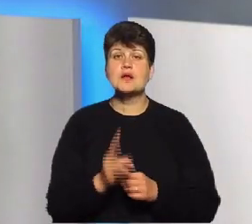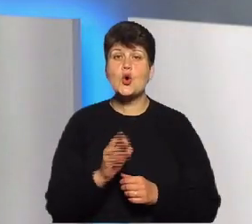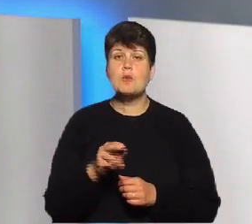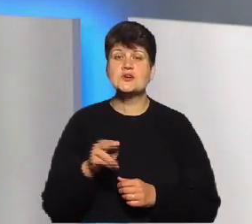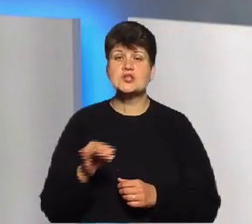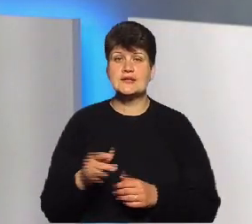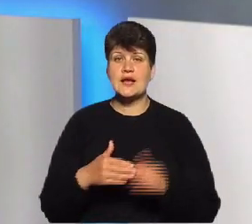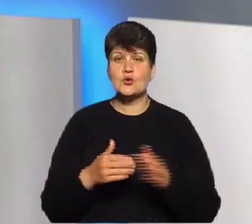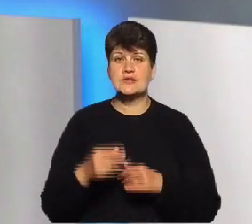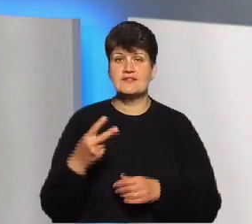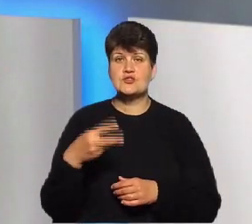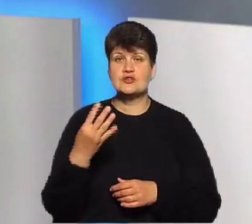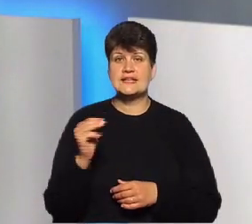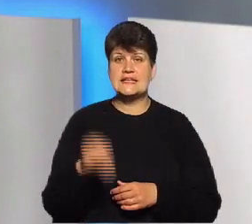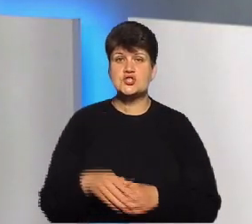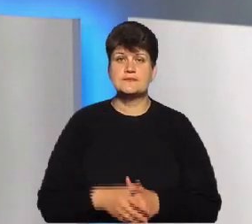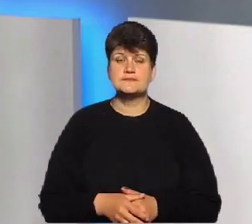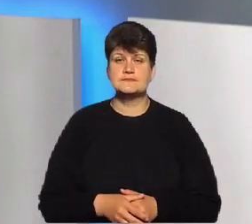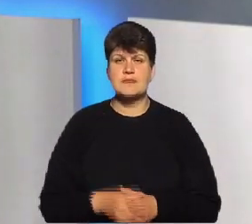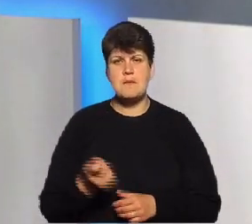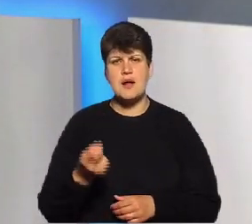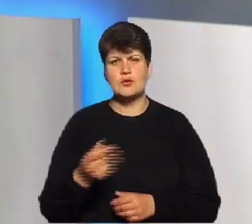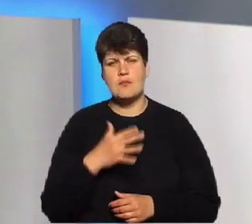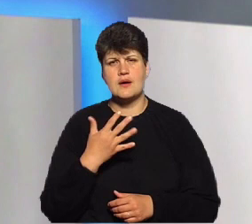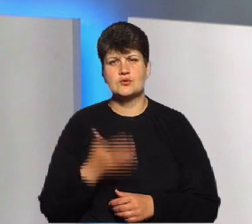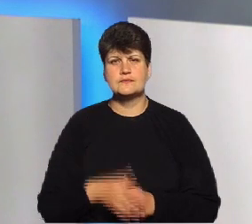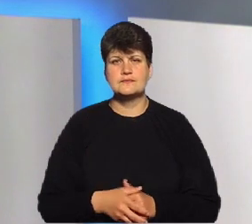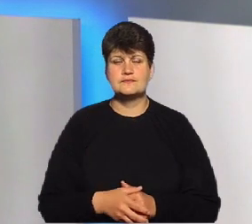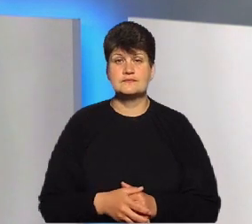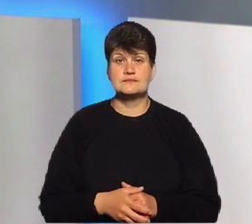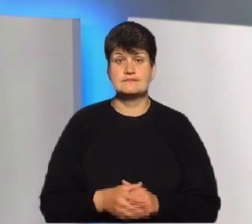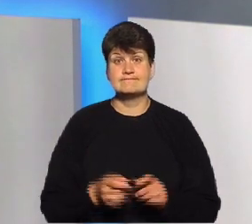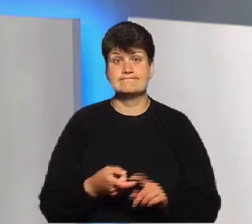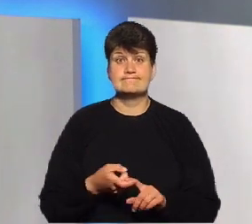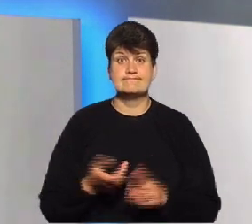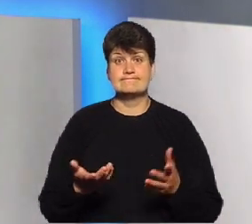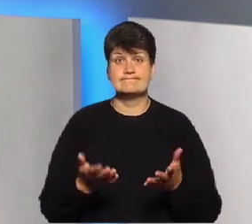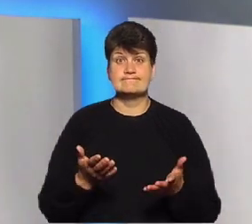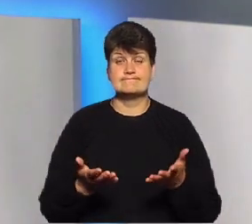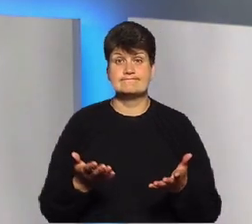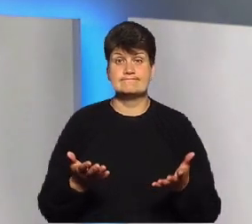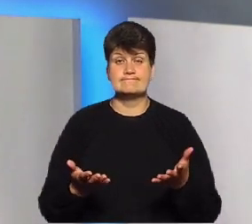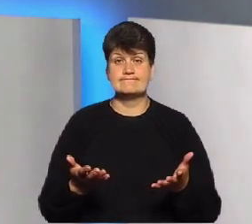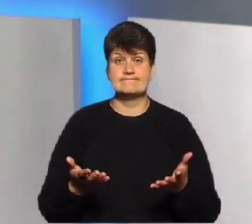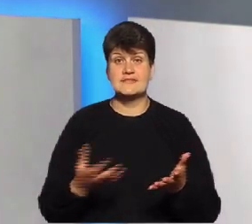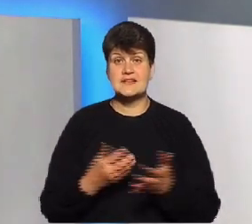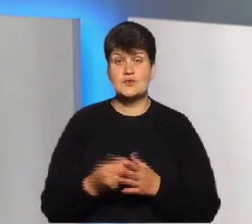24 тисячі. Мало це чи багато? Залежно. Залежно. На своїй попередній роботі я отримував